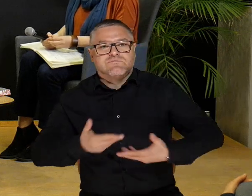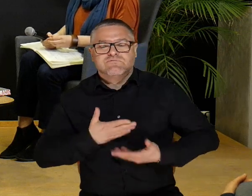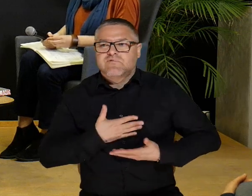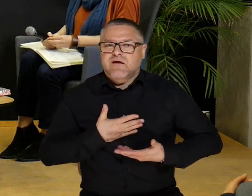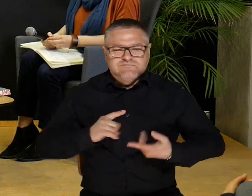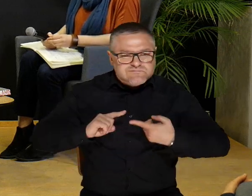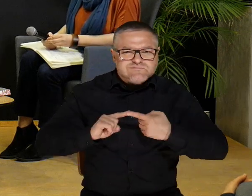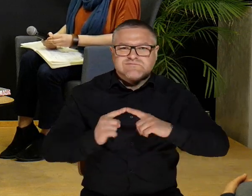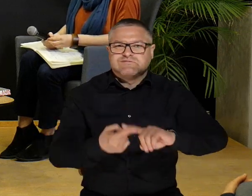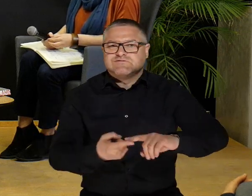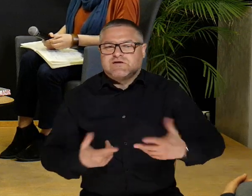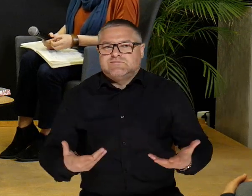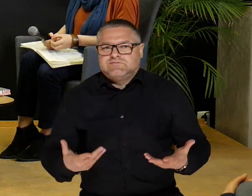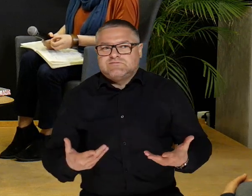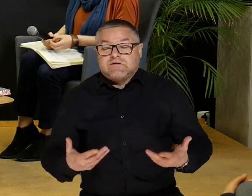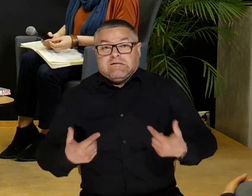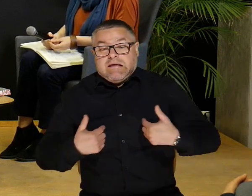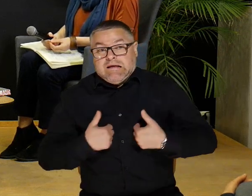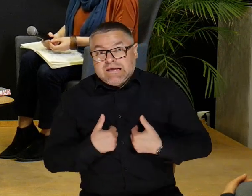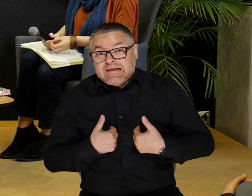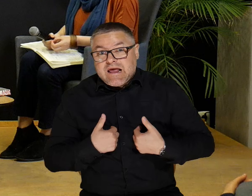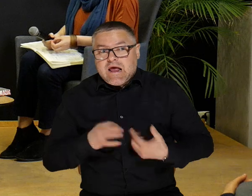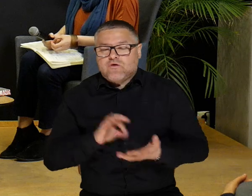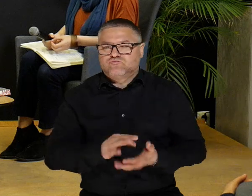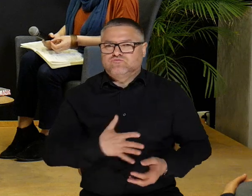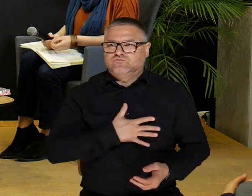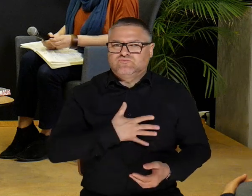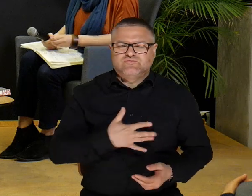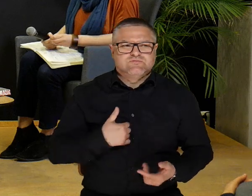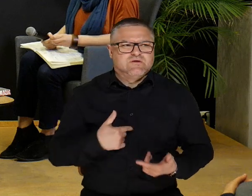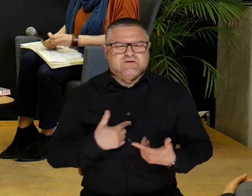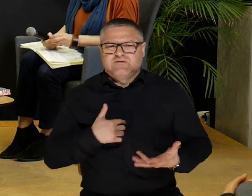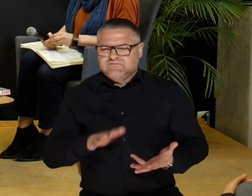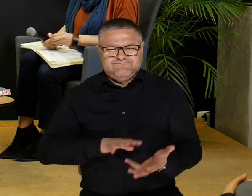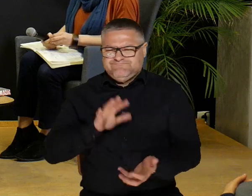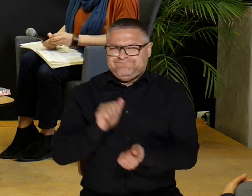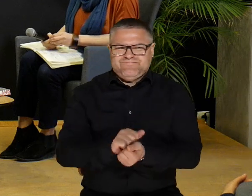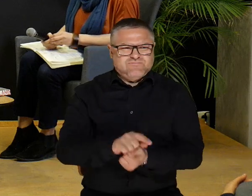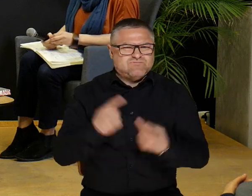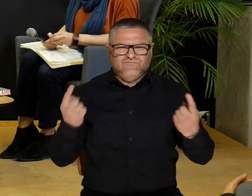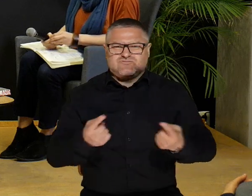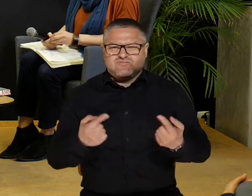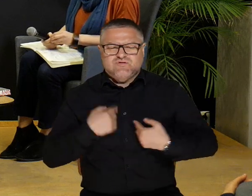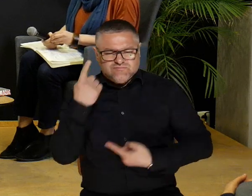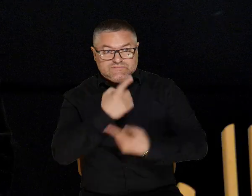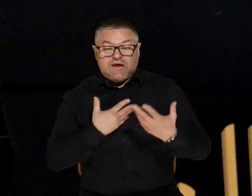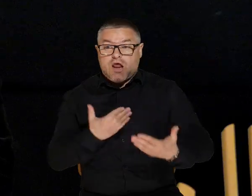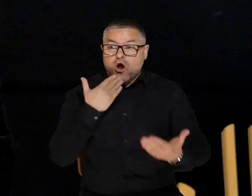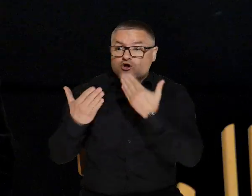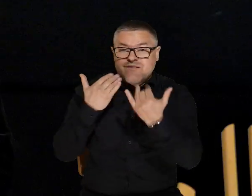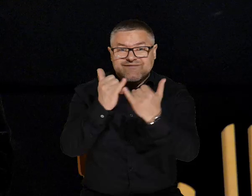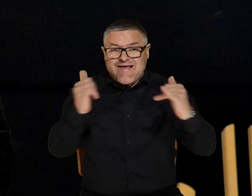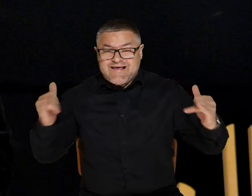jakiś sens. Ja wtedy miałem poczucie, że jestem jakoś zdewastowany zupełnie tą sytuacją i jak rozmawiałem z